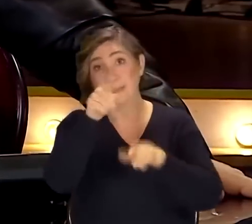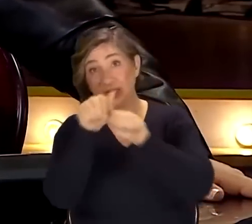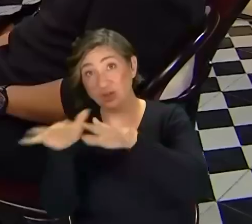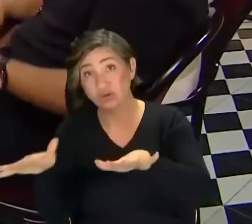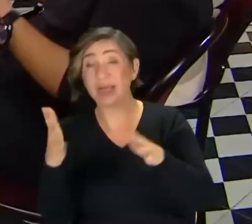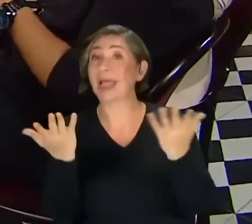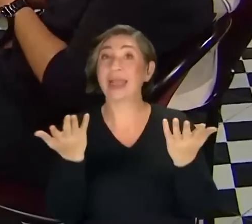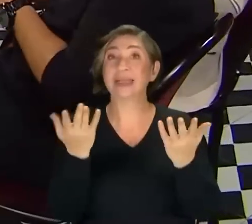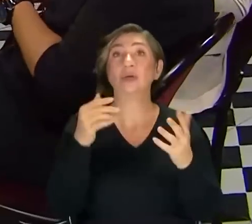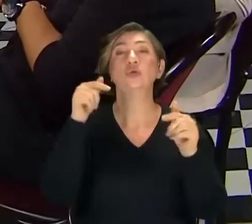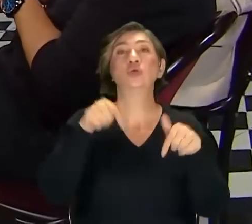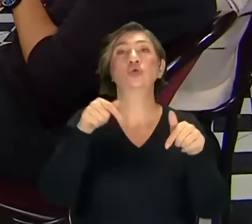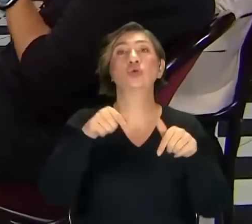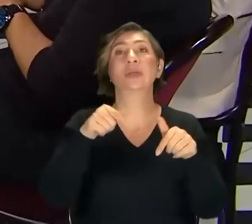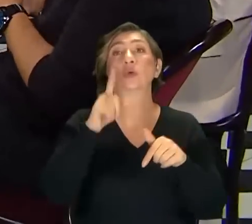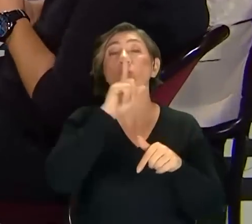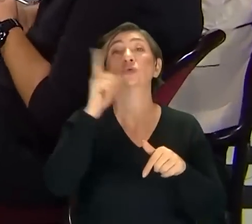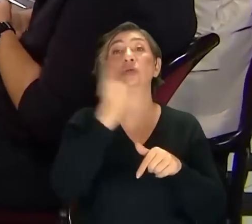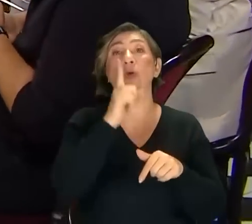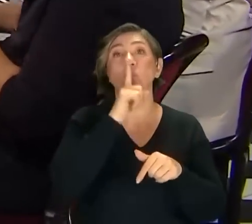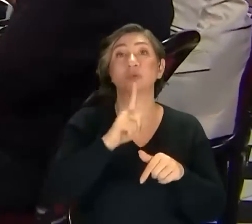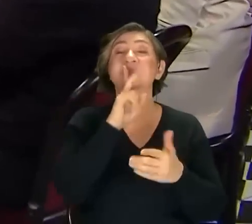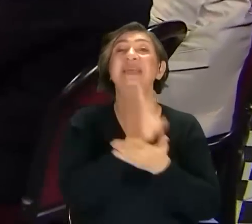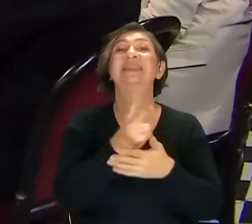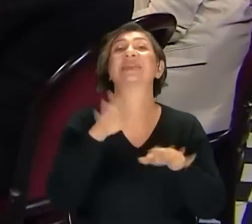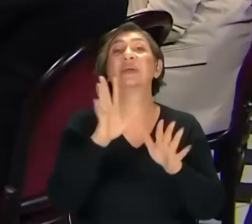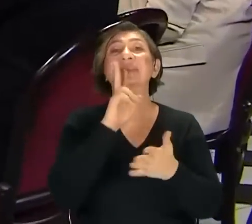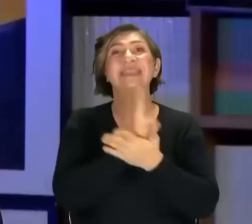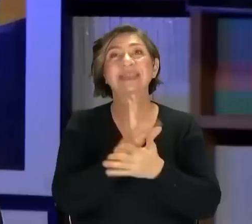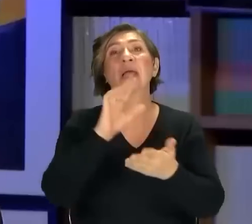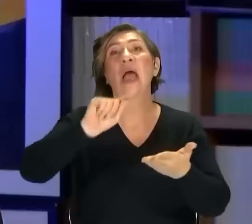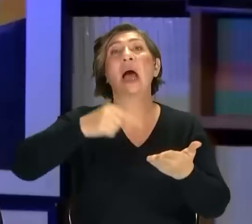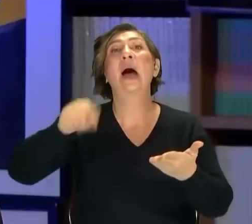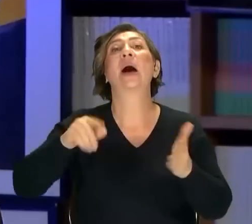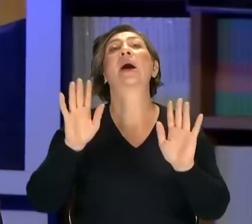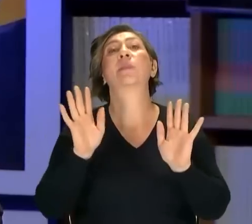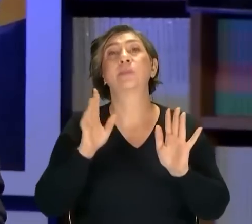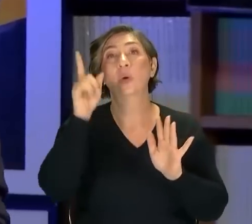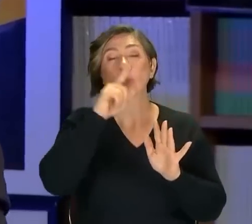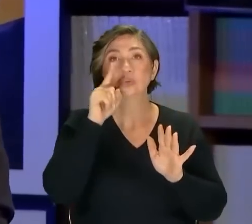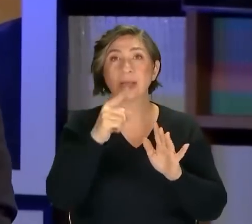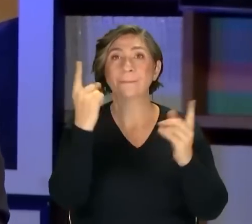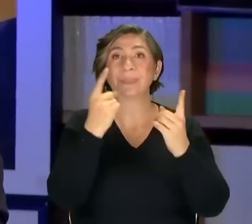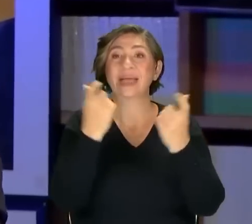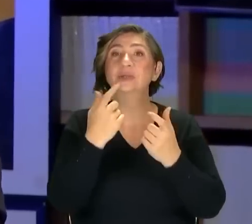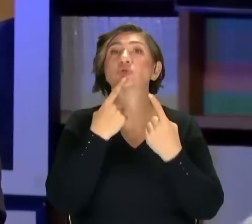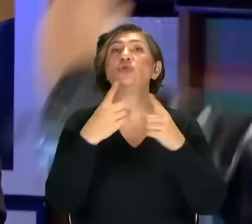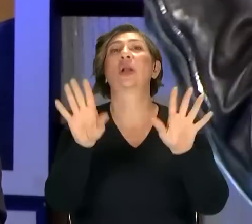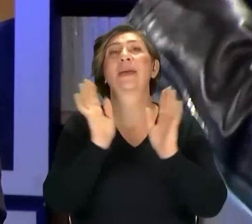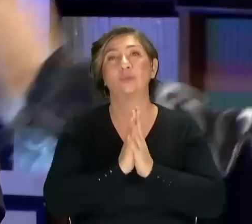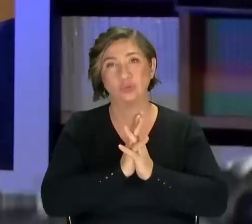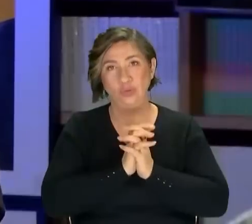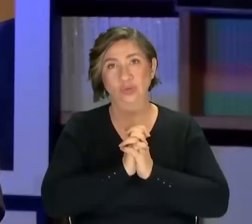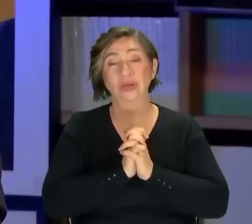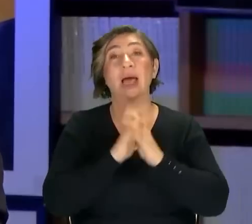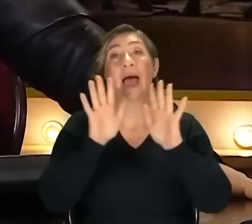yayınlayacaksın? Nasıl olacak? Nerede izleyeceğiz? Şu anda platform %100 kesinleşmedi. Aslında kesinleşti ama sanırım imzalar atılmadı. O yüzden herhangi bir yerde söyleyemiyoruz nerede